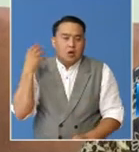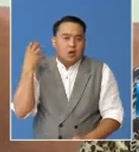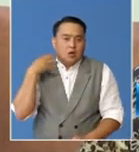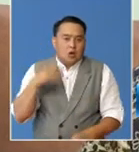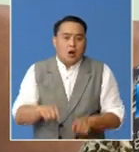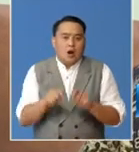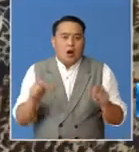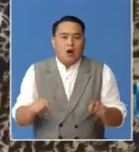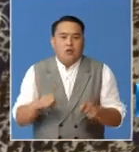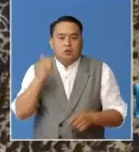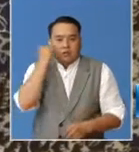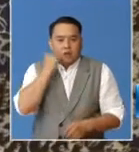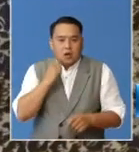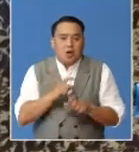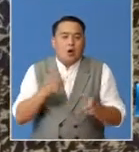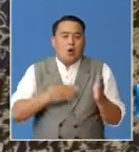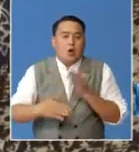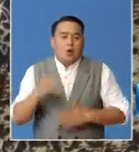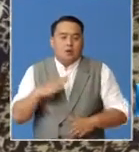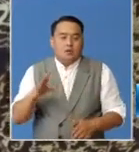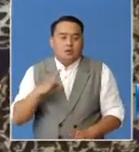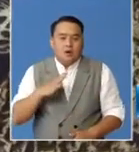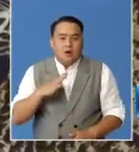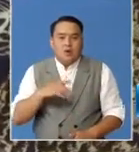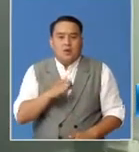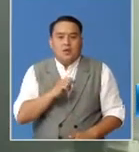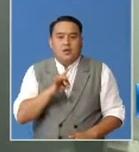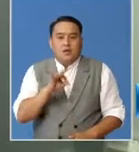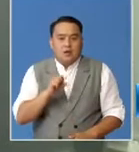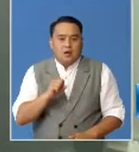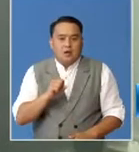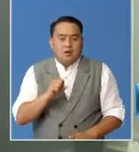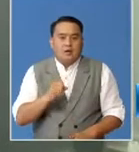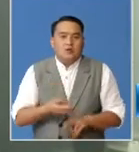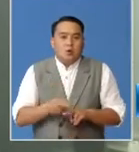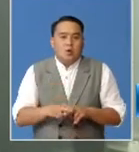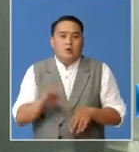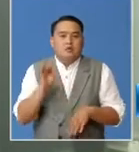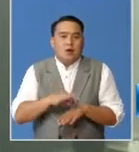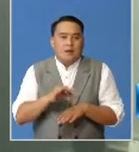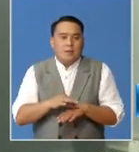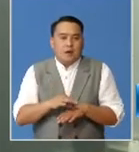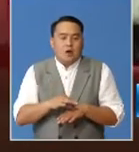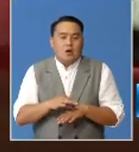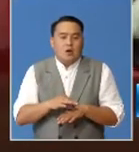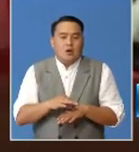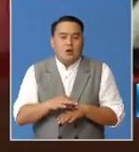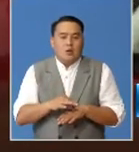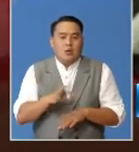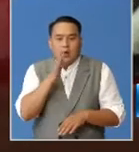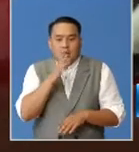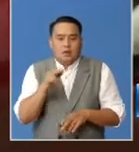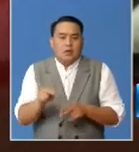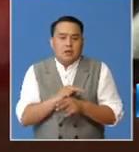ашылғанда қарттар мен кембағал жандардың қуанышында шек болмады. Гүлмира Шалбаева соның бірі. Сырқырағанда жан таптырмайтын аяқ қолына уақытылы